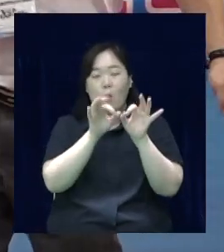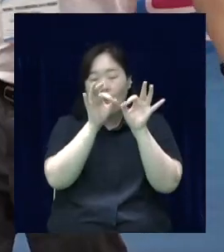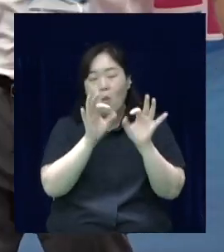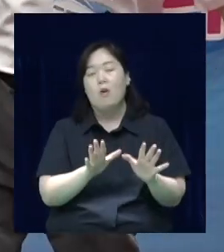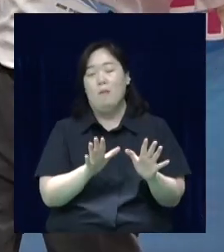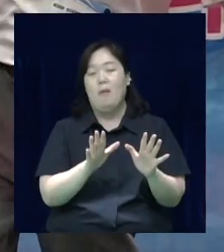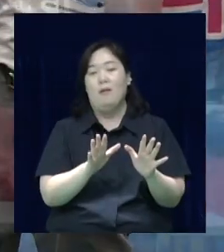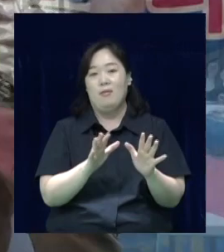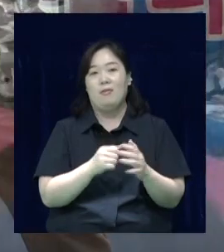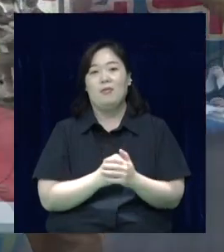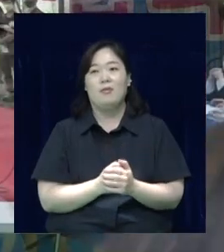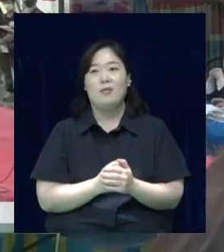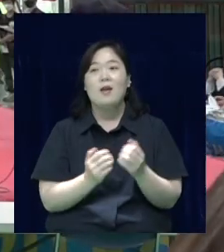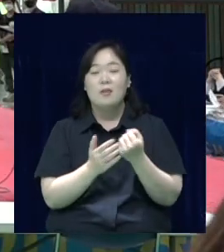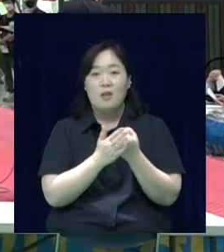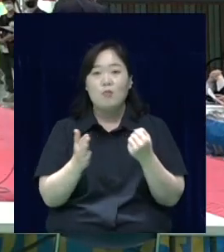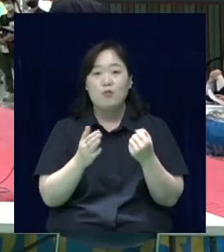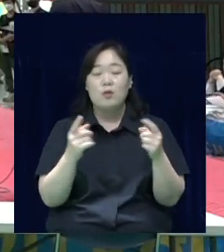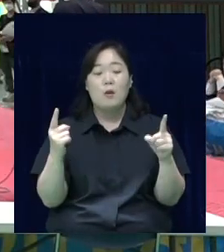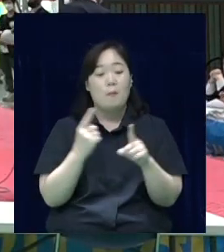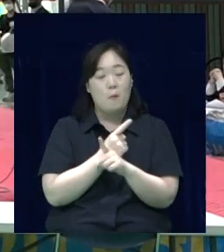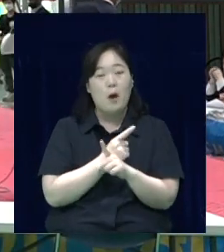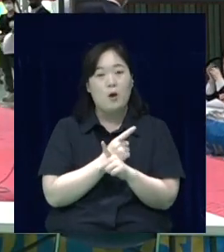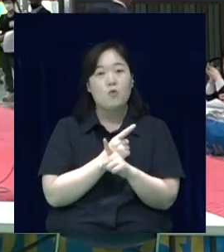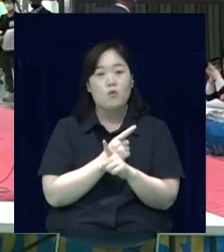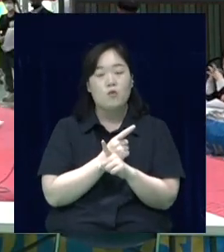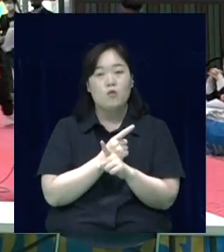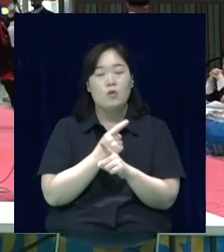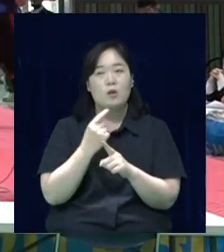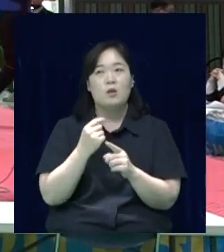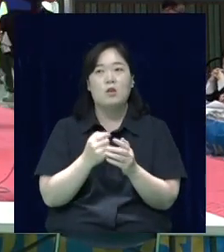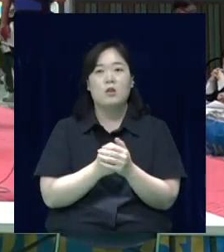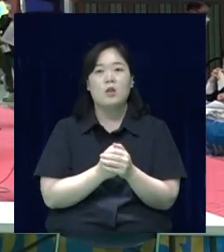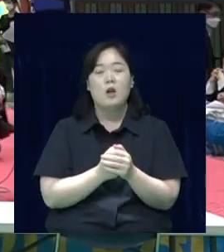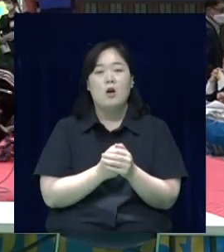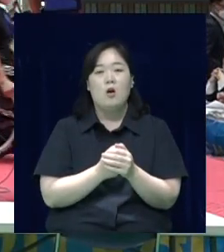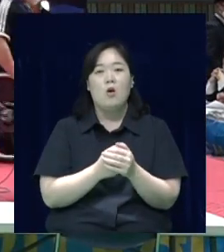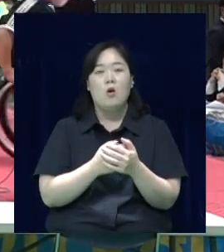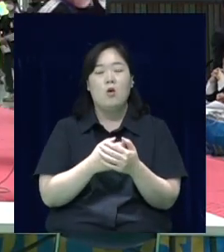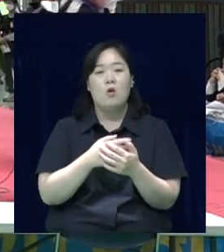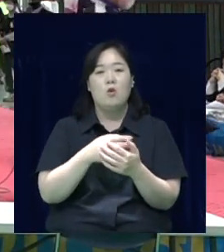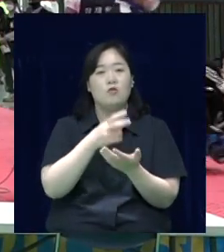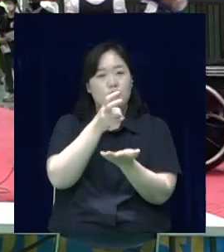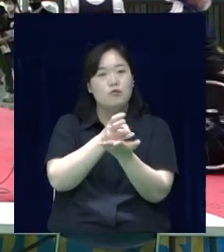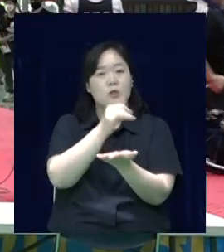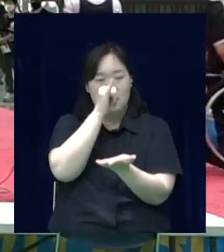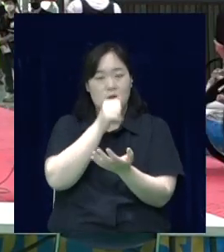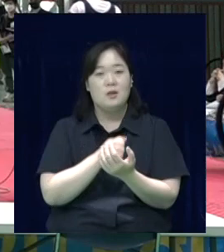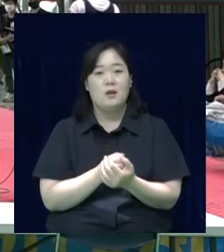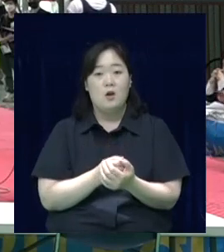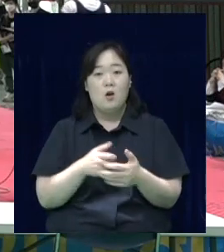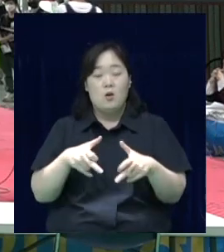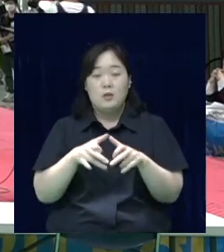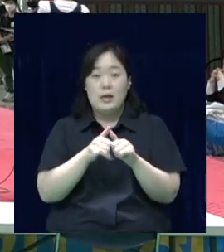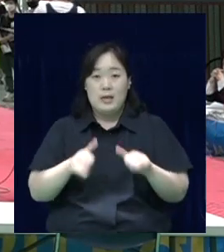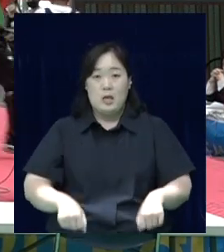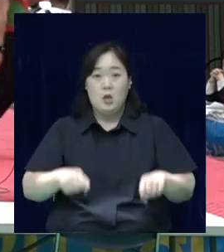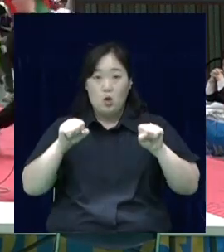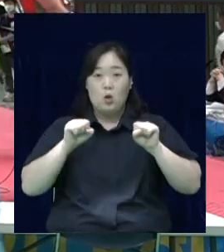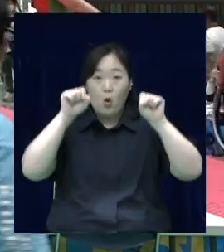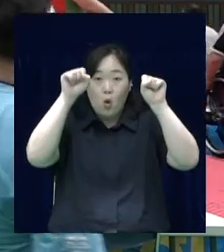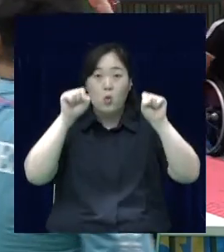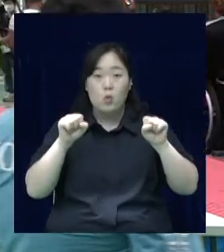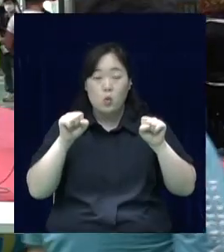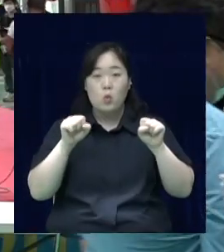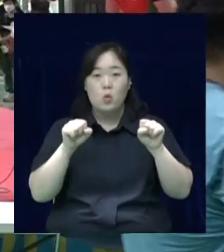변경된 좀 룰 같은 것들도 있을 것 같은데요. 네, 그렇습니다. 우리 장애인 역도는 우리가 크게 벤치프레스 종목과